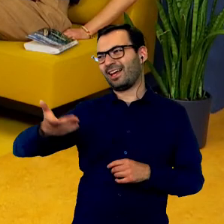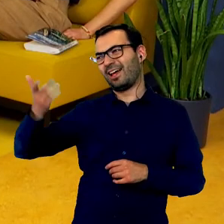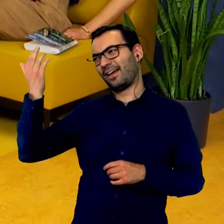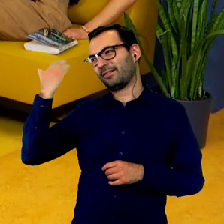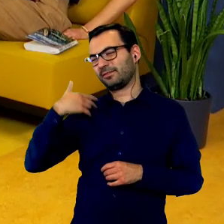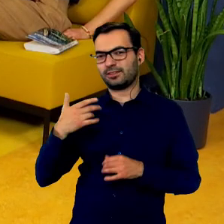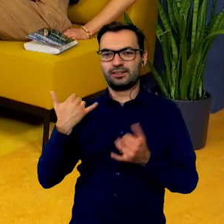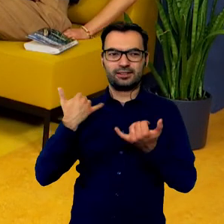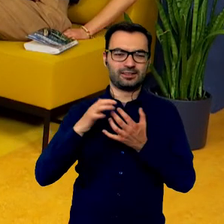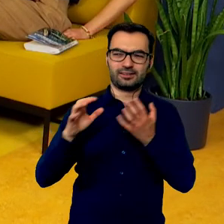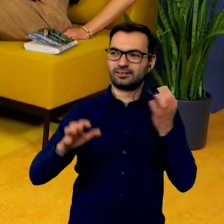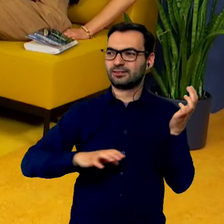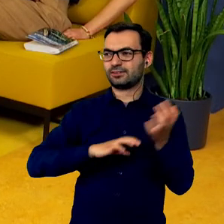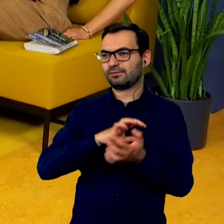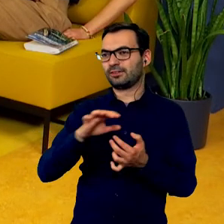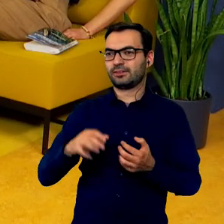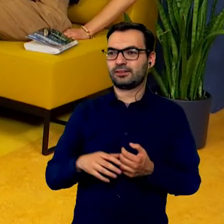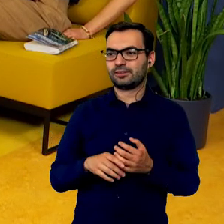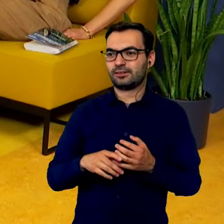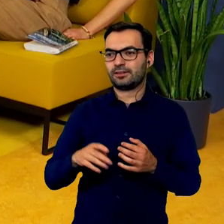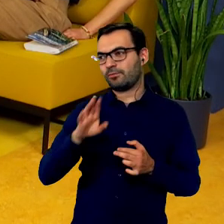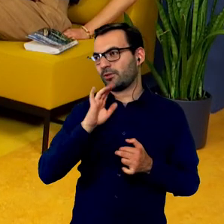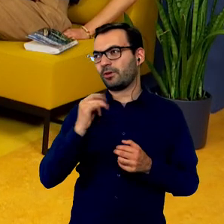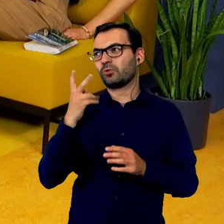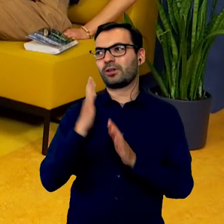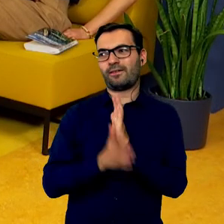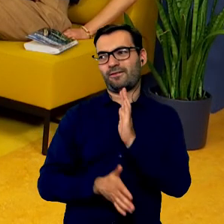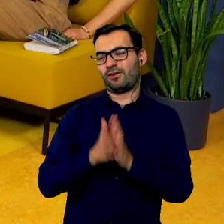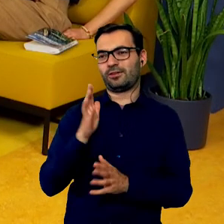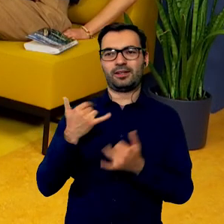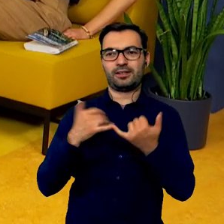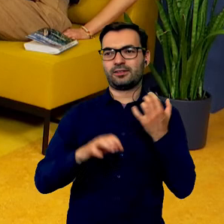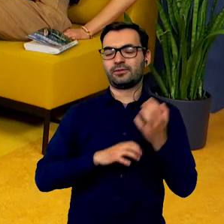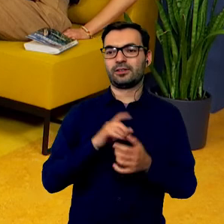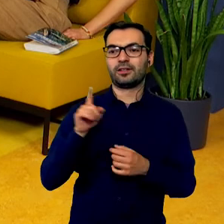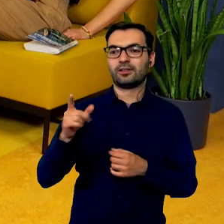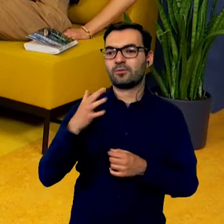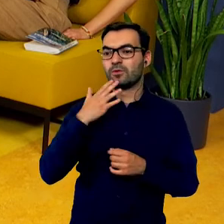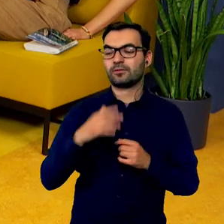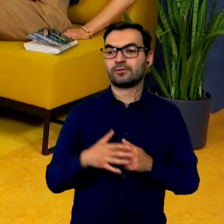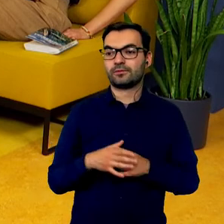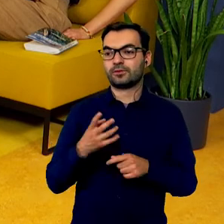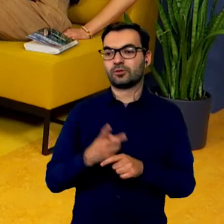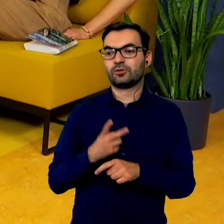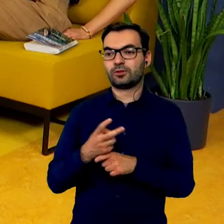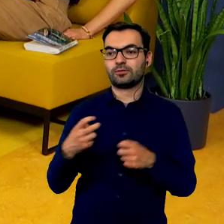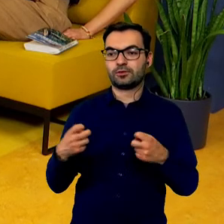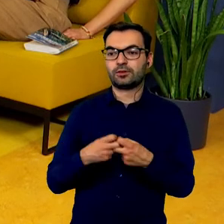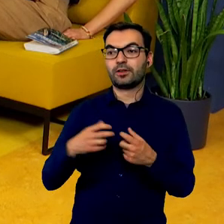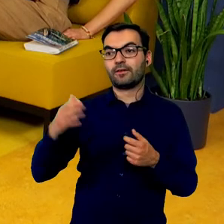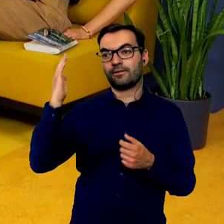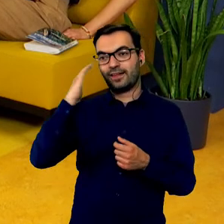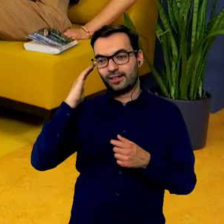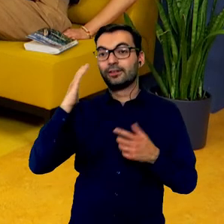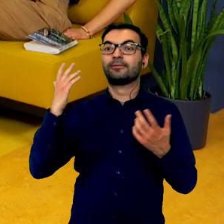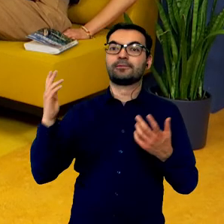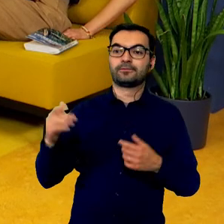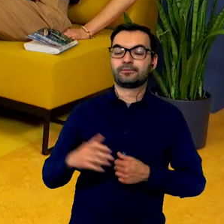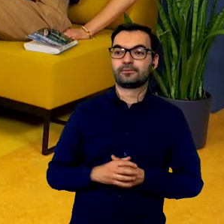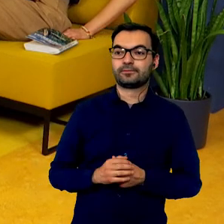dawno. Zupełnie inny świat, jak byśmy mówili o II wojnie światowej, ale to, co pani mówi o dostępie do internetu, do wiedzy, wydaje mi się,